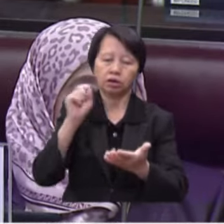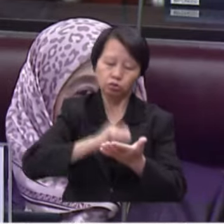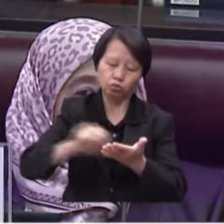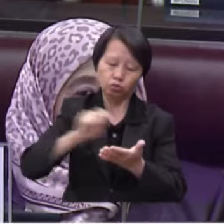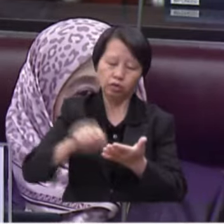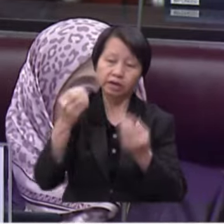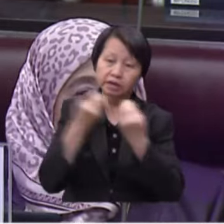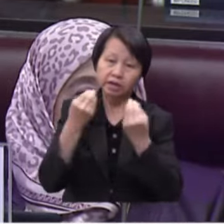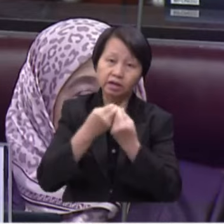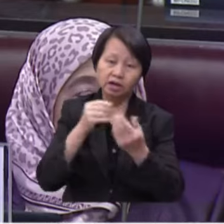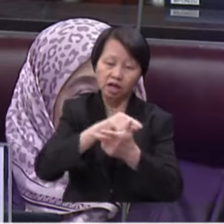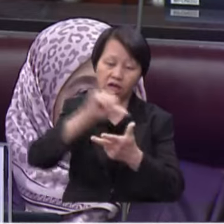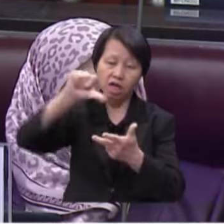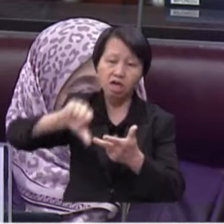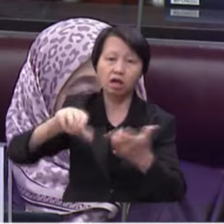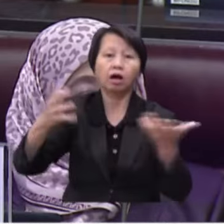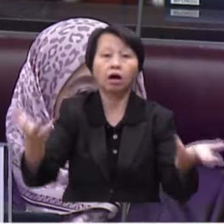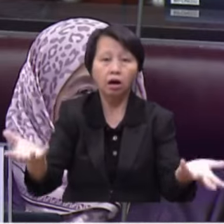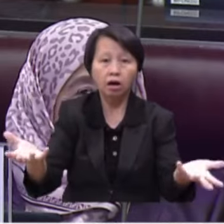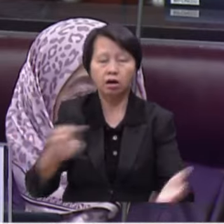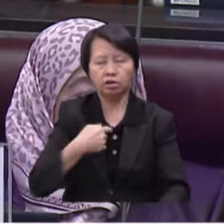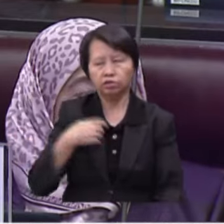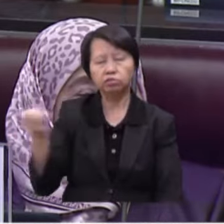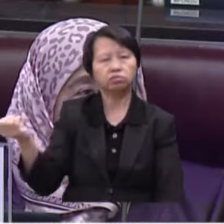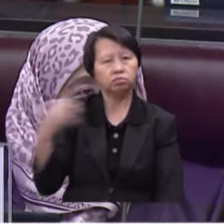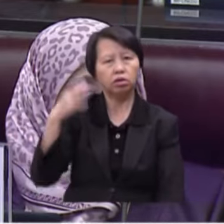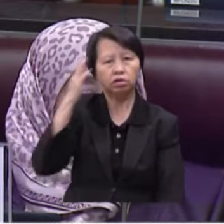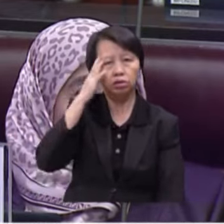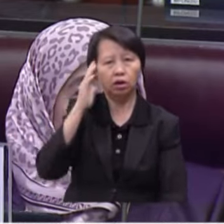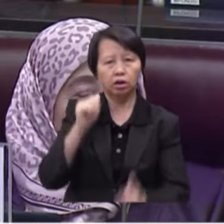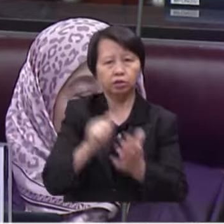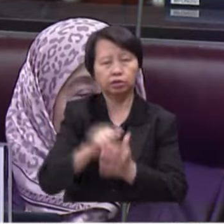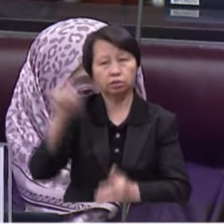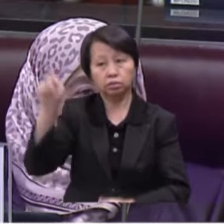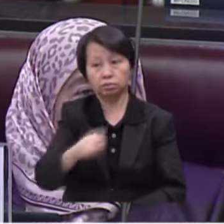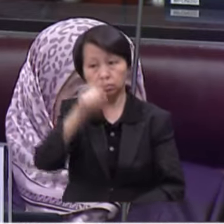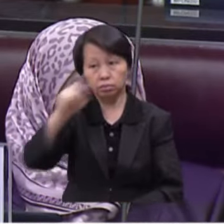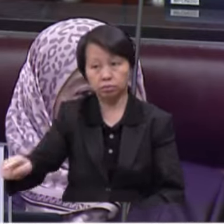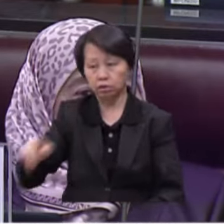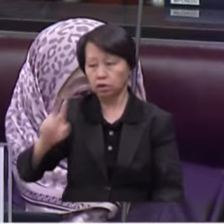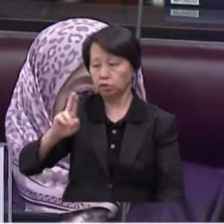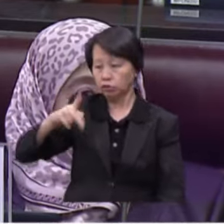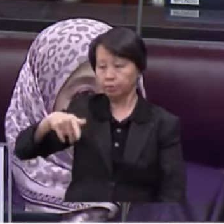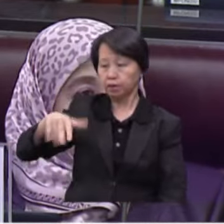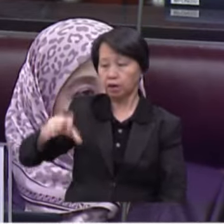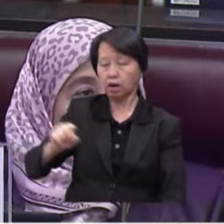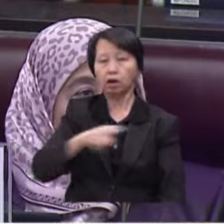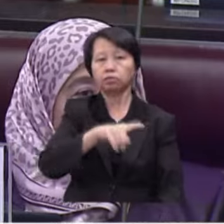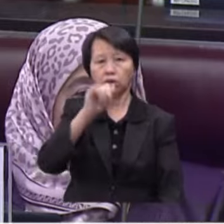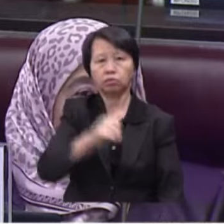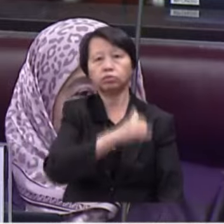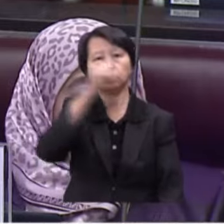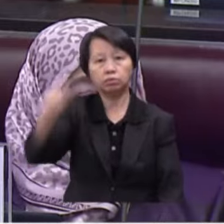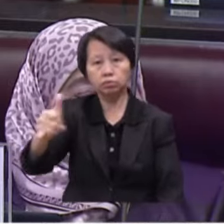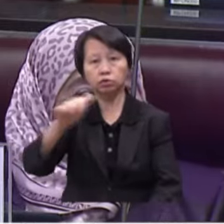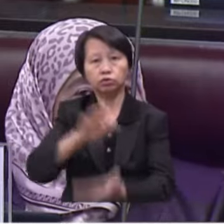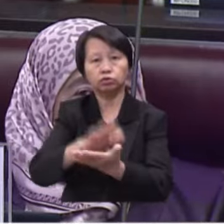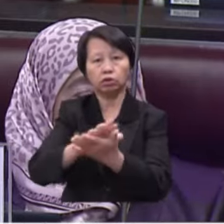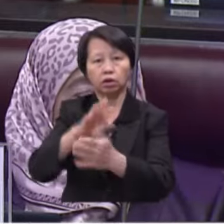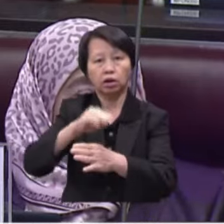dan mengira saya dipahamkan bahwa dengan pemantulan upsr pelajar dibenakkan Maret ke sekolah